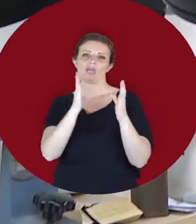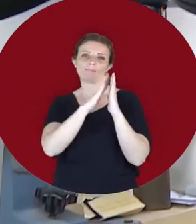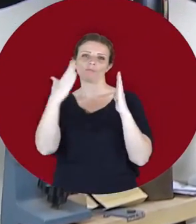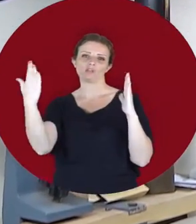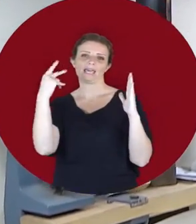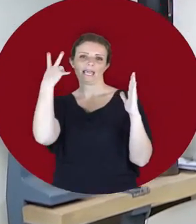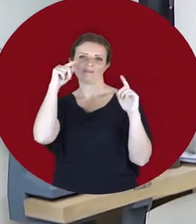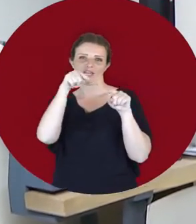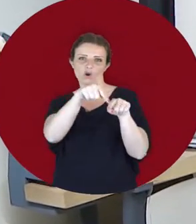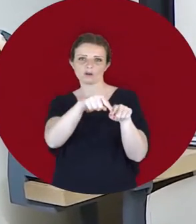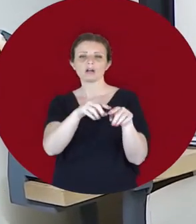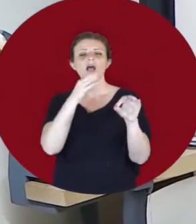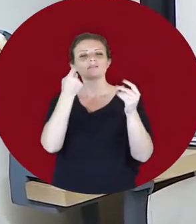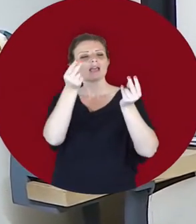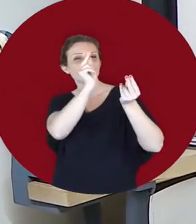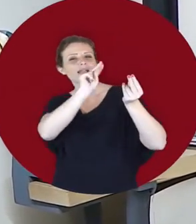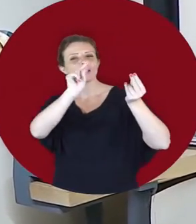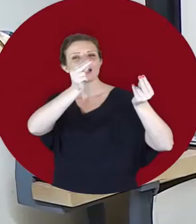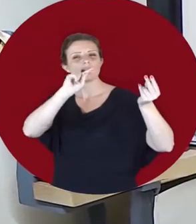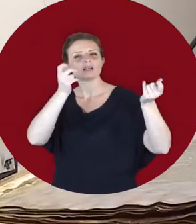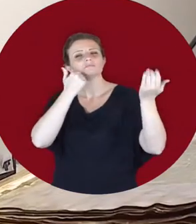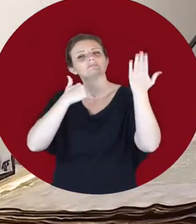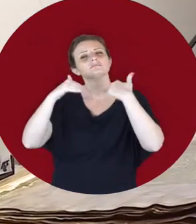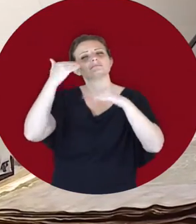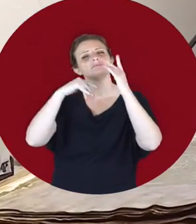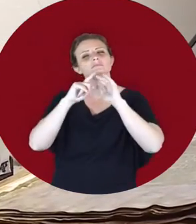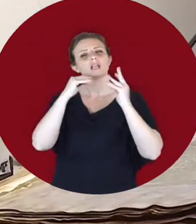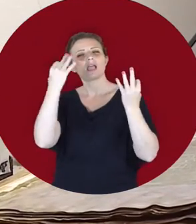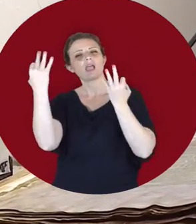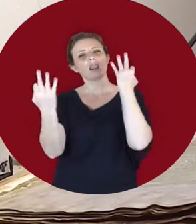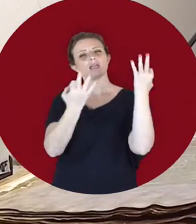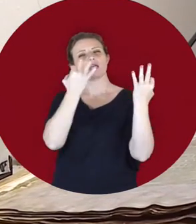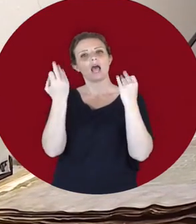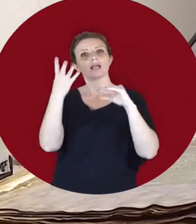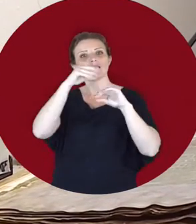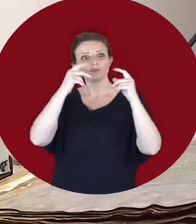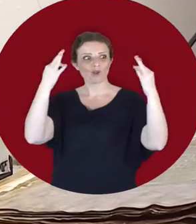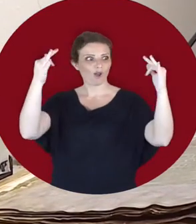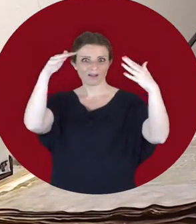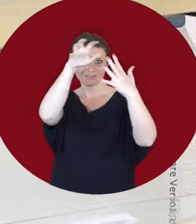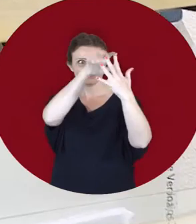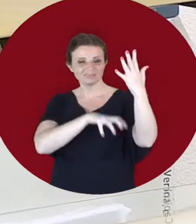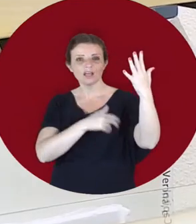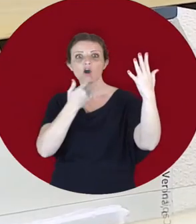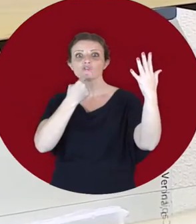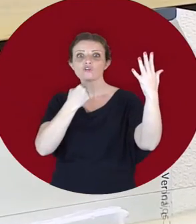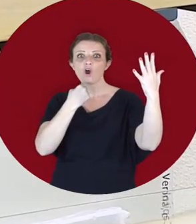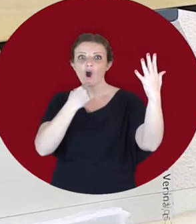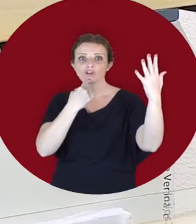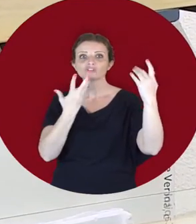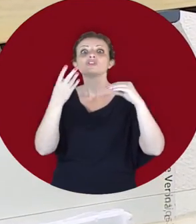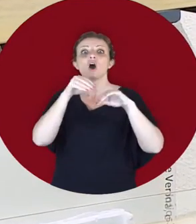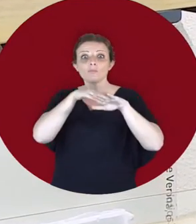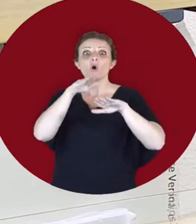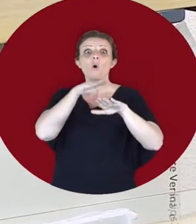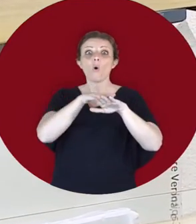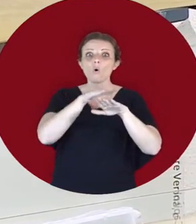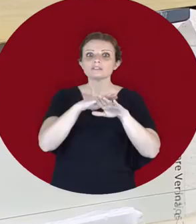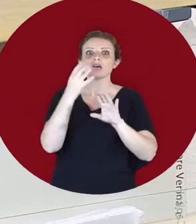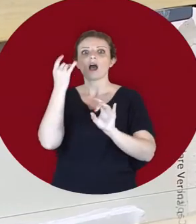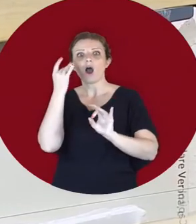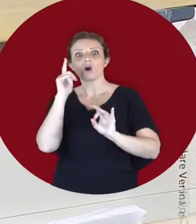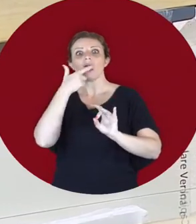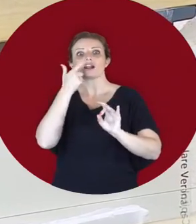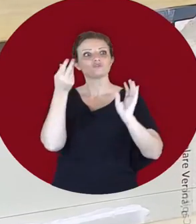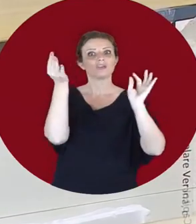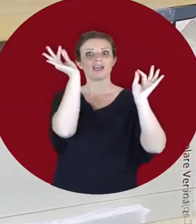dalla Biblioteca Capitolare di Verona, per la vetustà e l'eleganza dei caratteri, l'ottima qualità della pergamena colorata di porpora, l'uso di